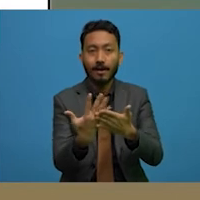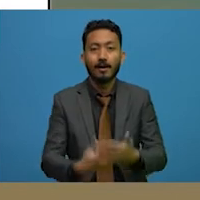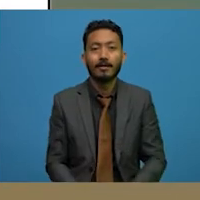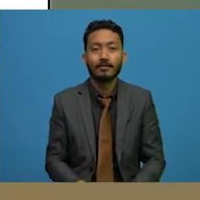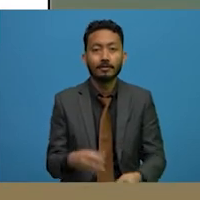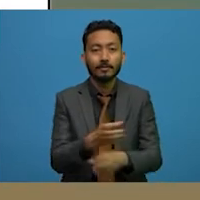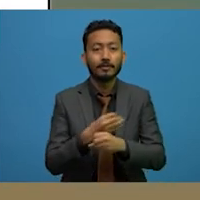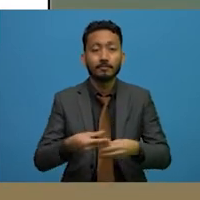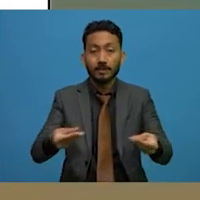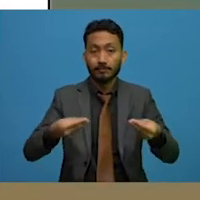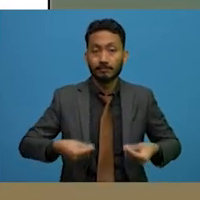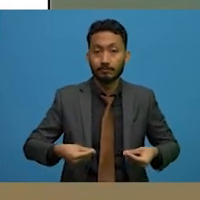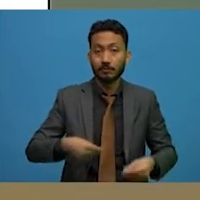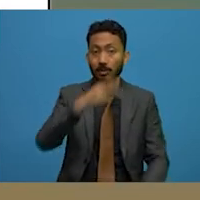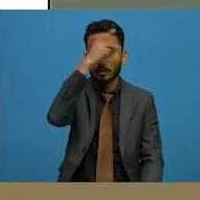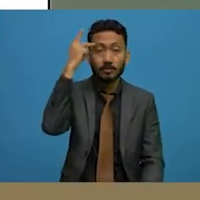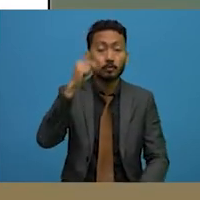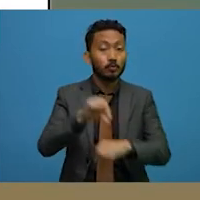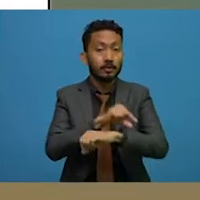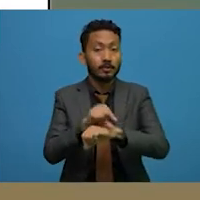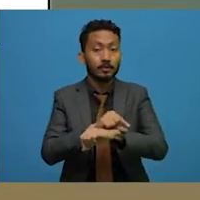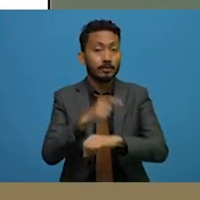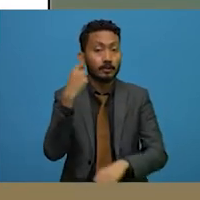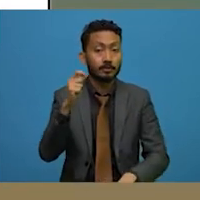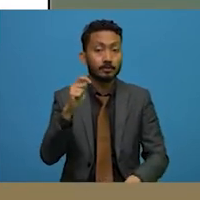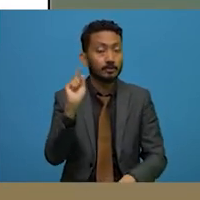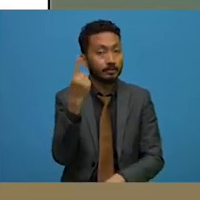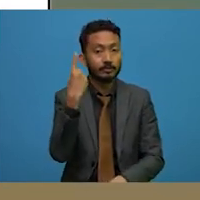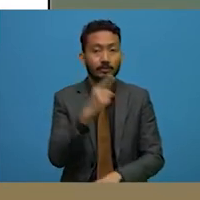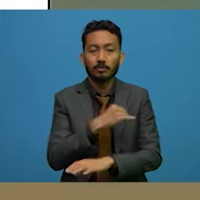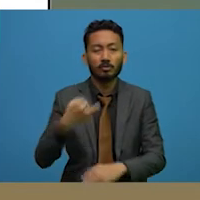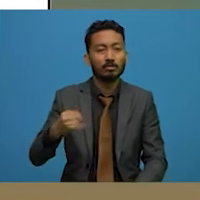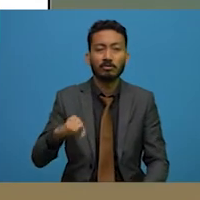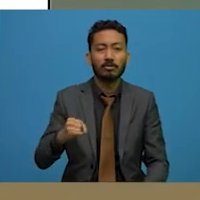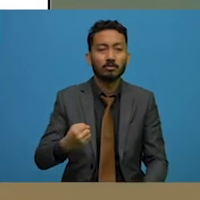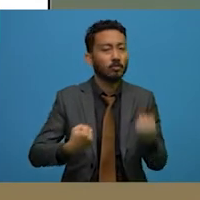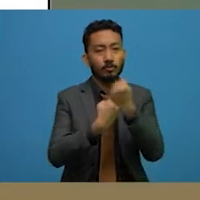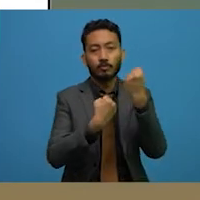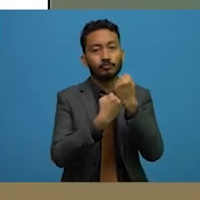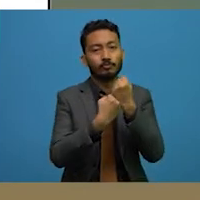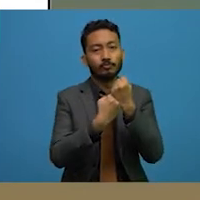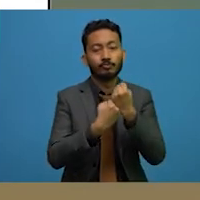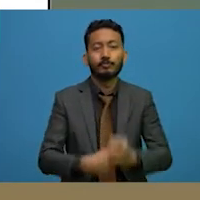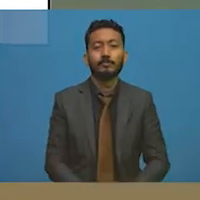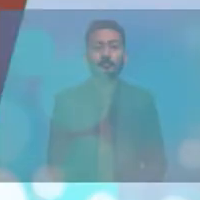diterima kerana penggunaan teks sahaja tidak mampu menjelaskan konsep yang abstrak.